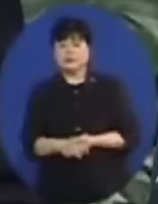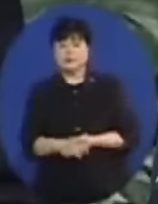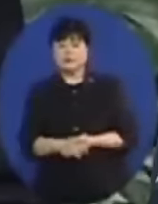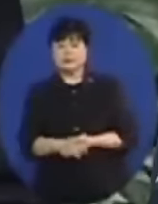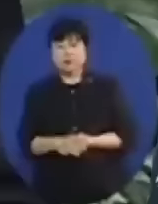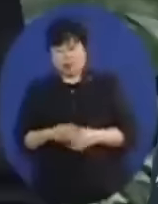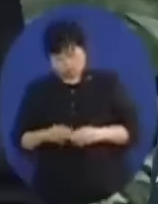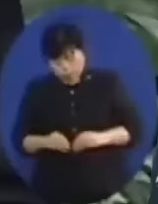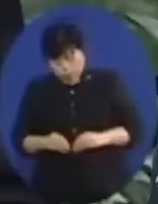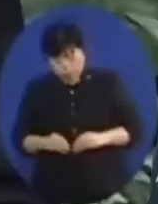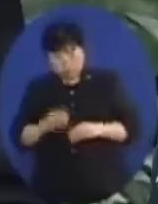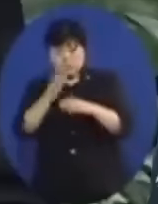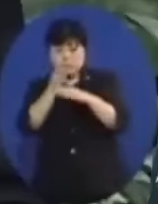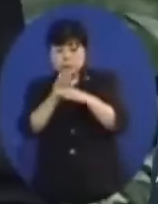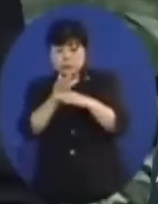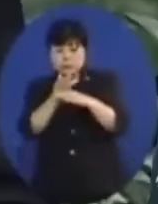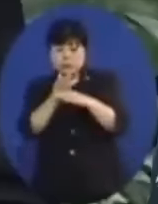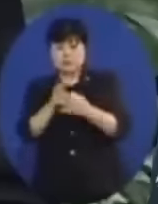굶고 있습니다.